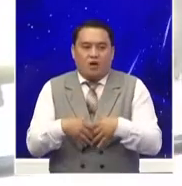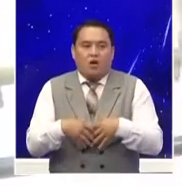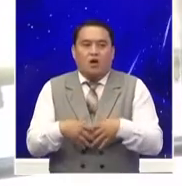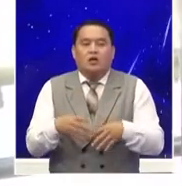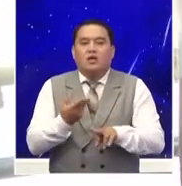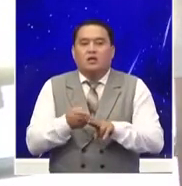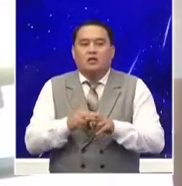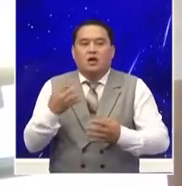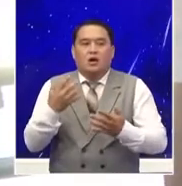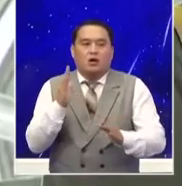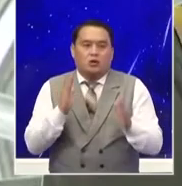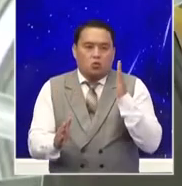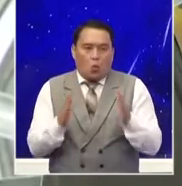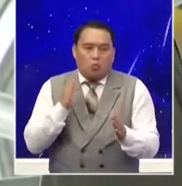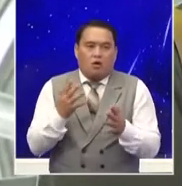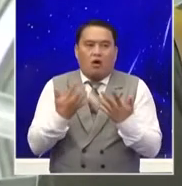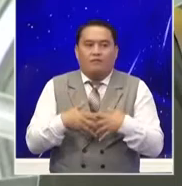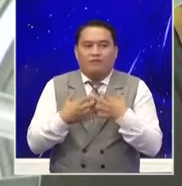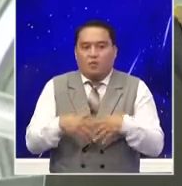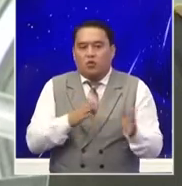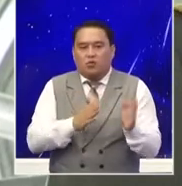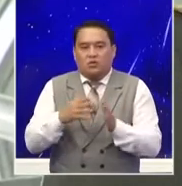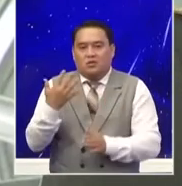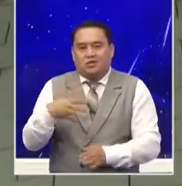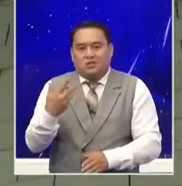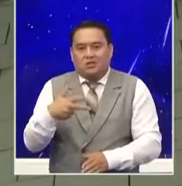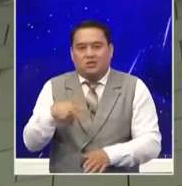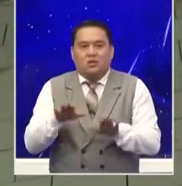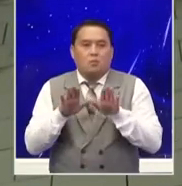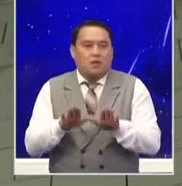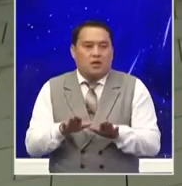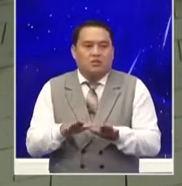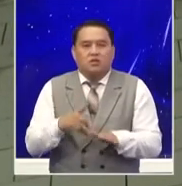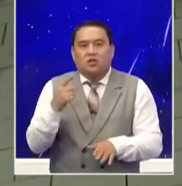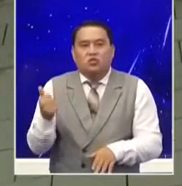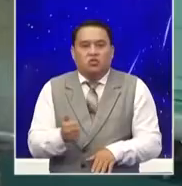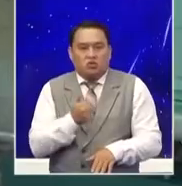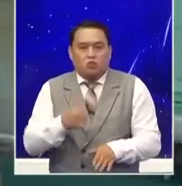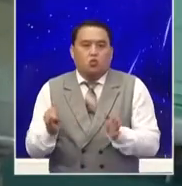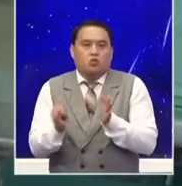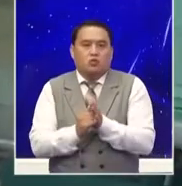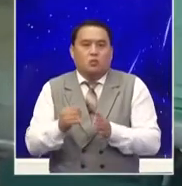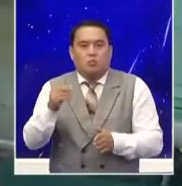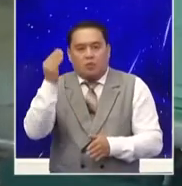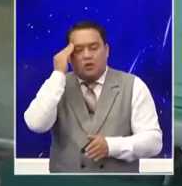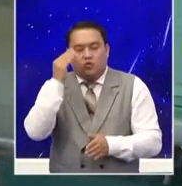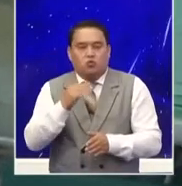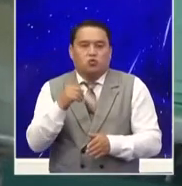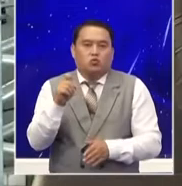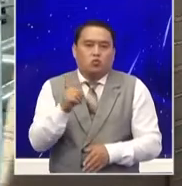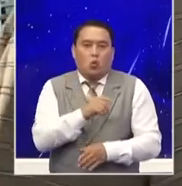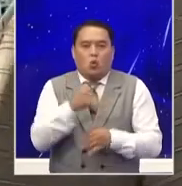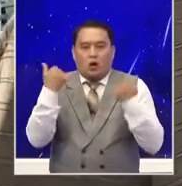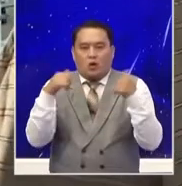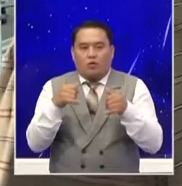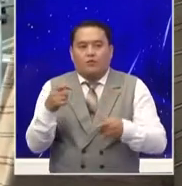это робот, который работает в полуавтономном режиме, имеющий 30 доильных мест. Всего за час в непрерывном цикле установка способна подоить более 100 коров.